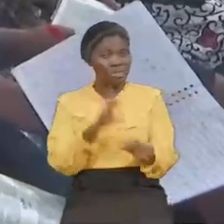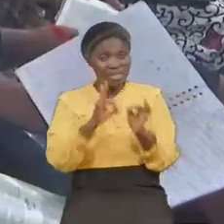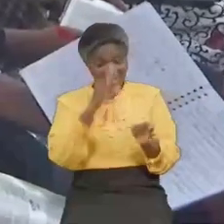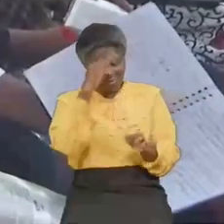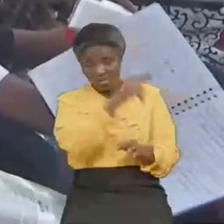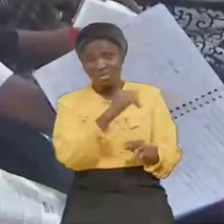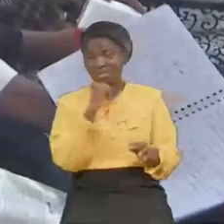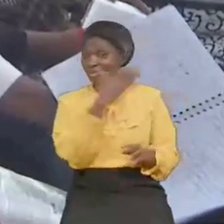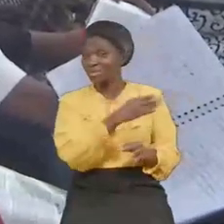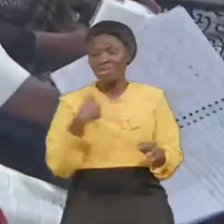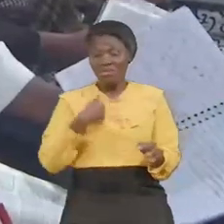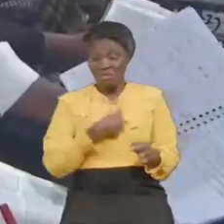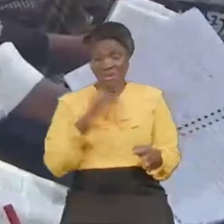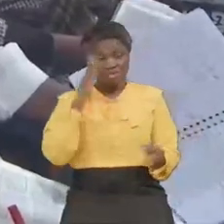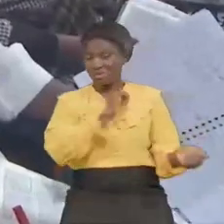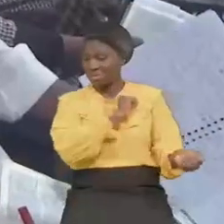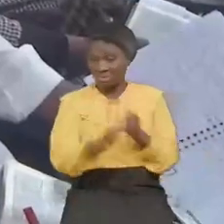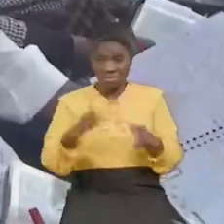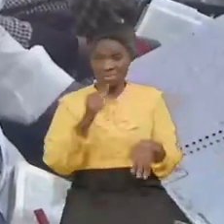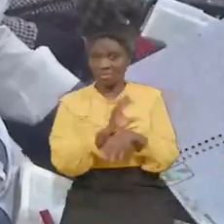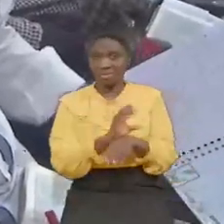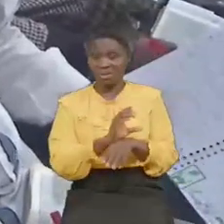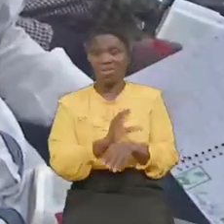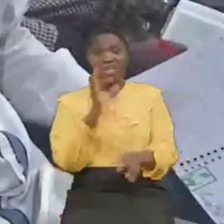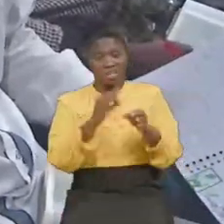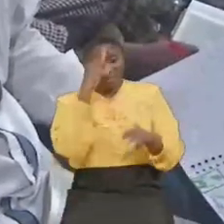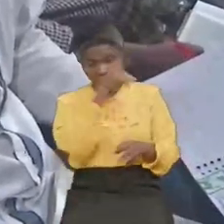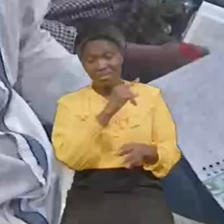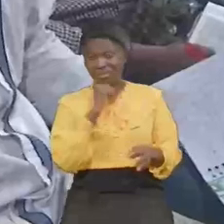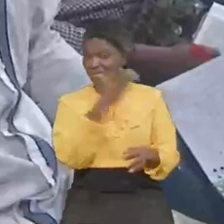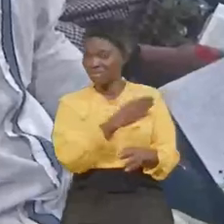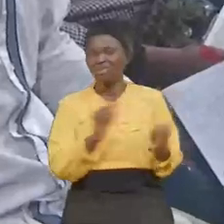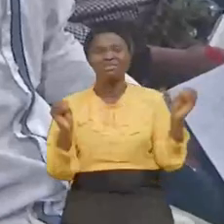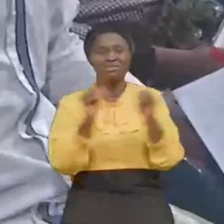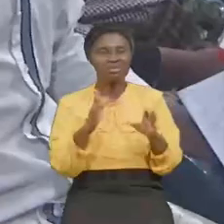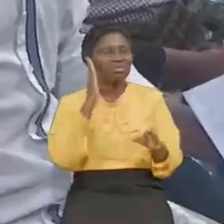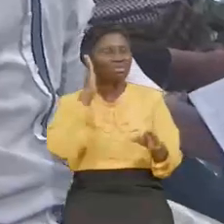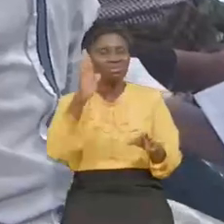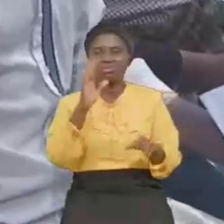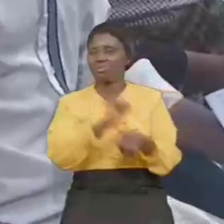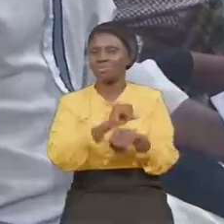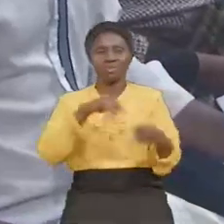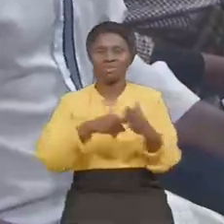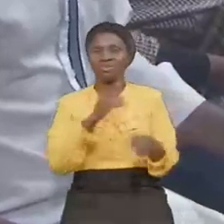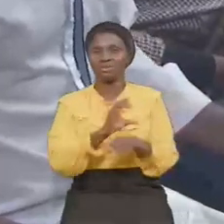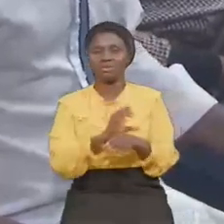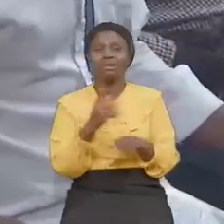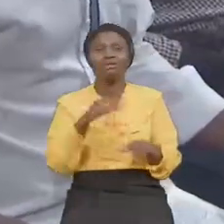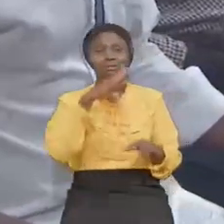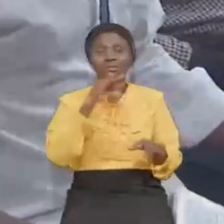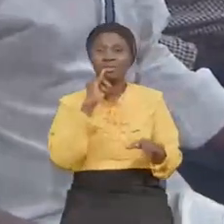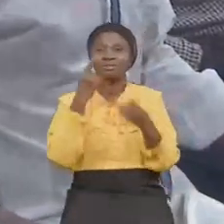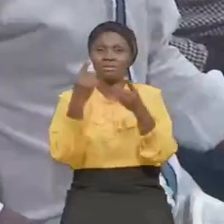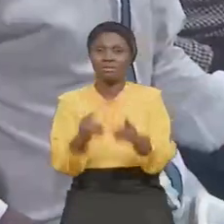allons disperser l'église. S'il n'est pas là, alors rien ne va bouger. la corruption est en train de